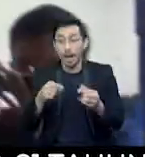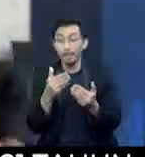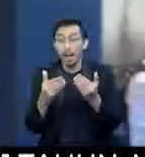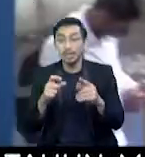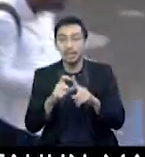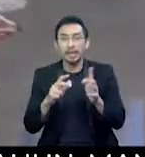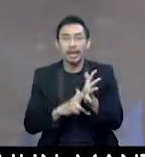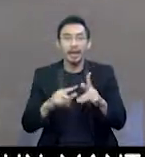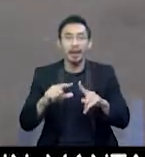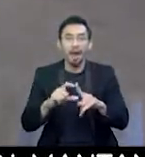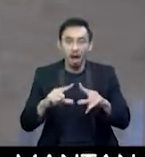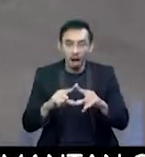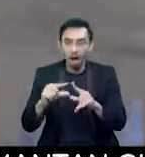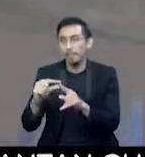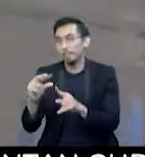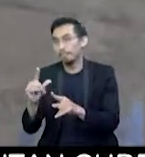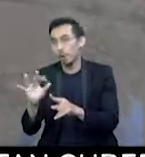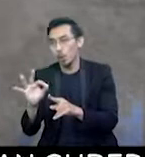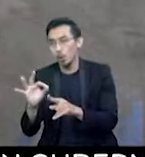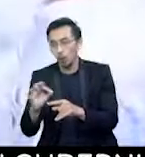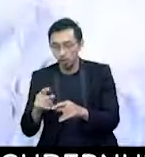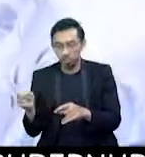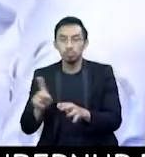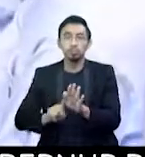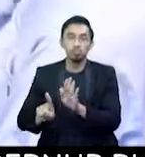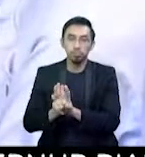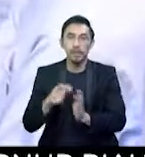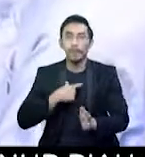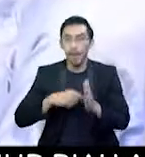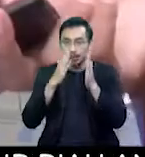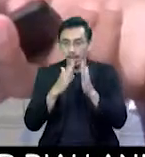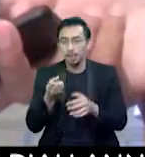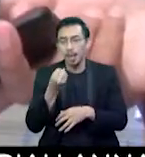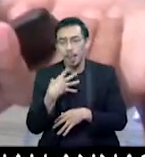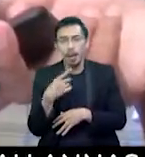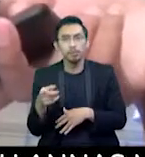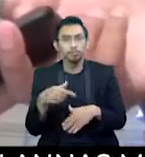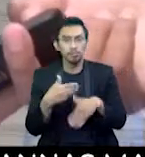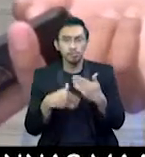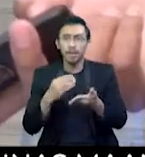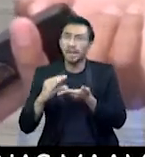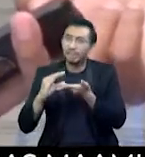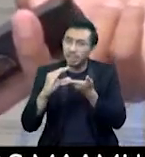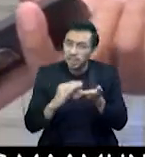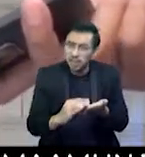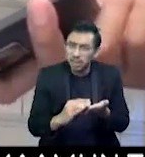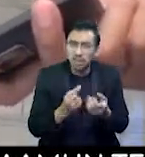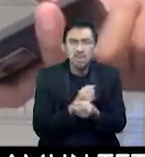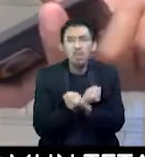Para korban mengaku tidak ada kejelasan dari perusahaan pengelola aplikasi terkait pengembalian dana anggota yang telah